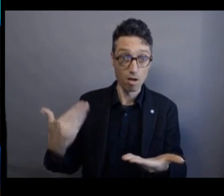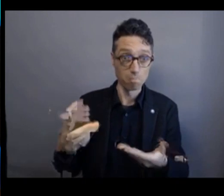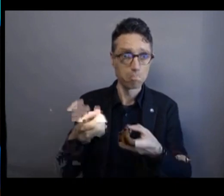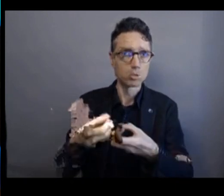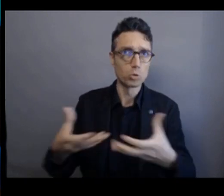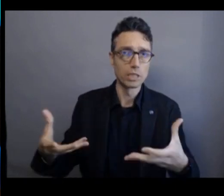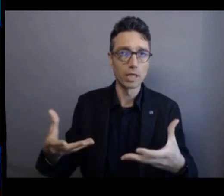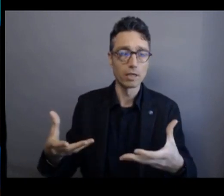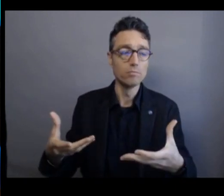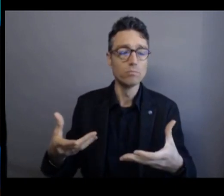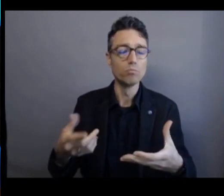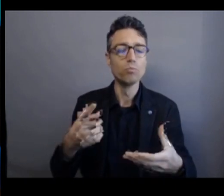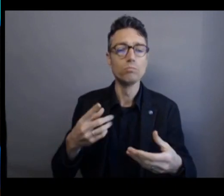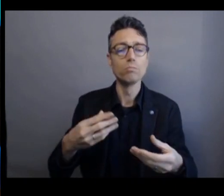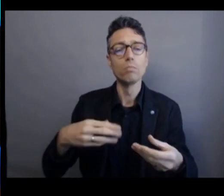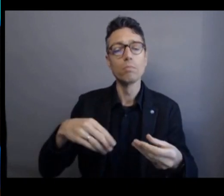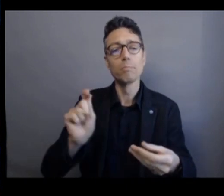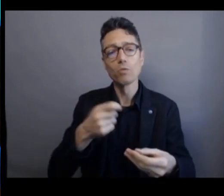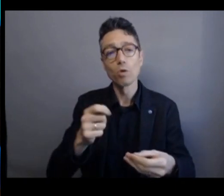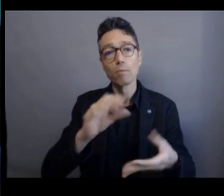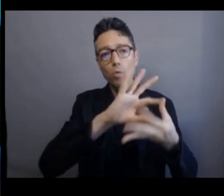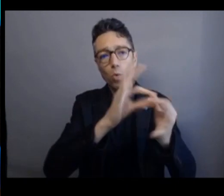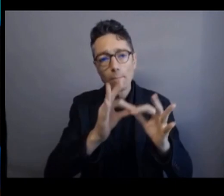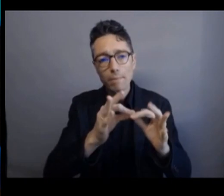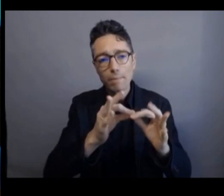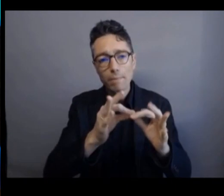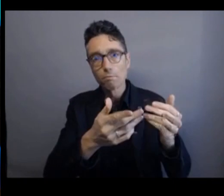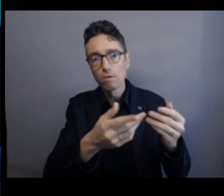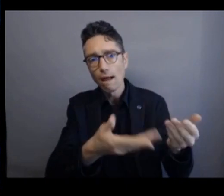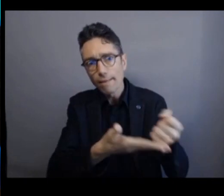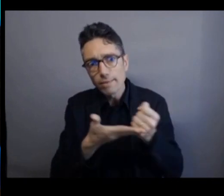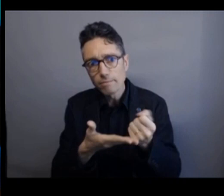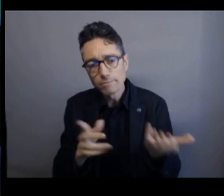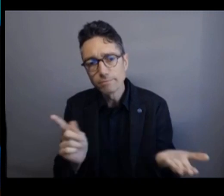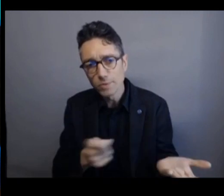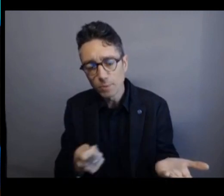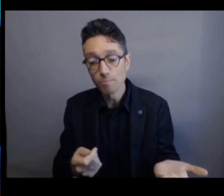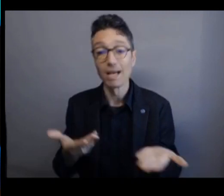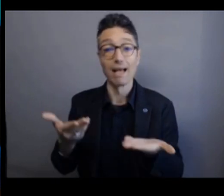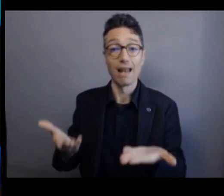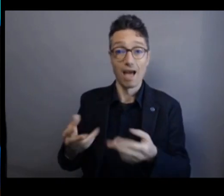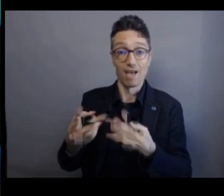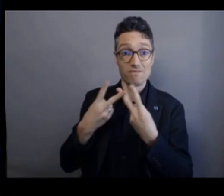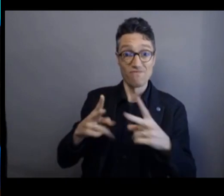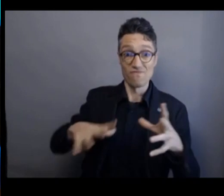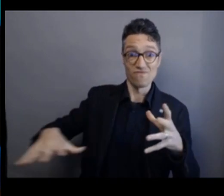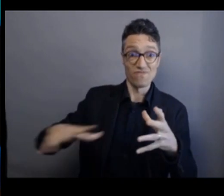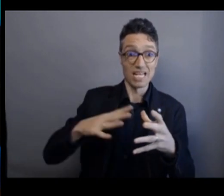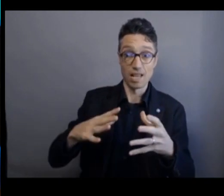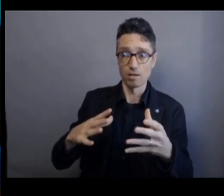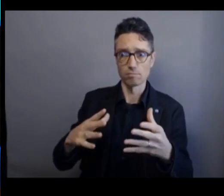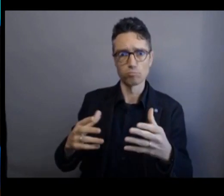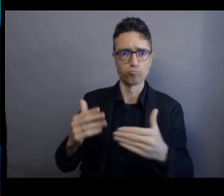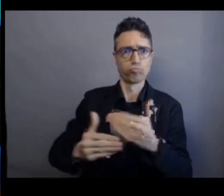va nous y aider. La maturité des villes fait que beaucoup de villes mettent la question de l'accessibilité très haut en priorité. Est-ce que c'est toujours réussi ? Je ne